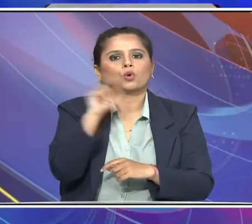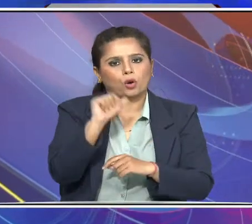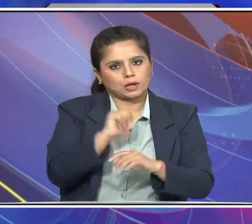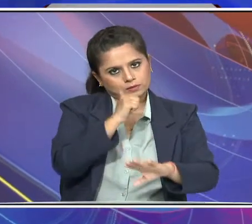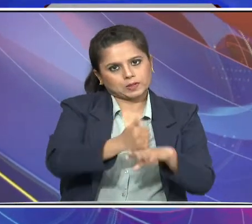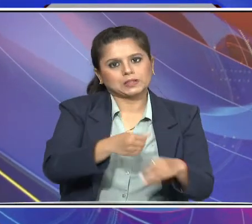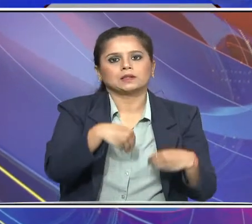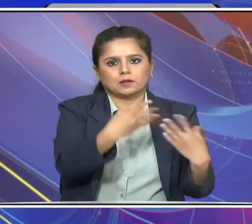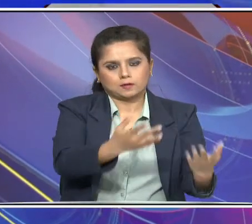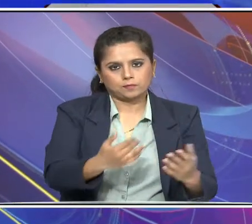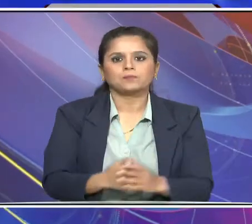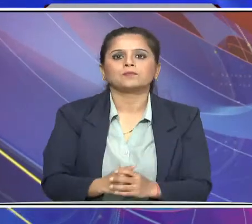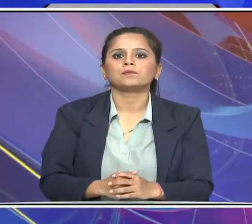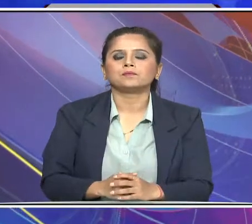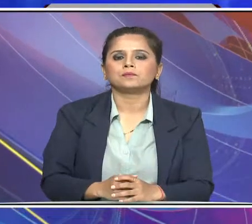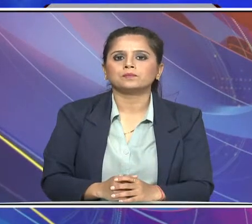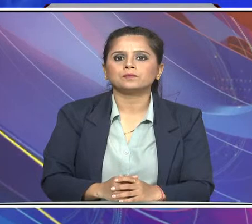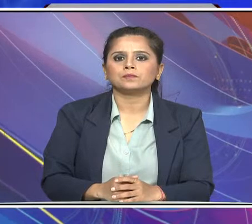दी जाएगी